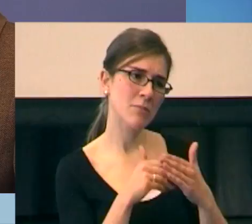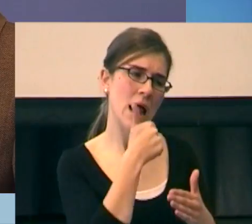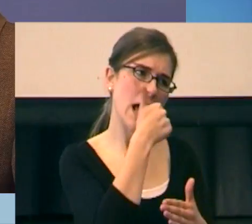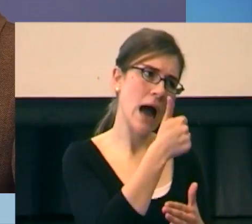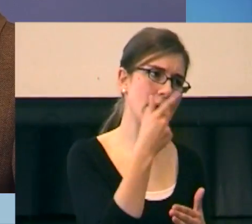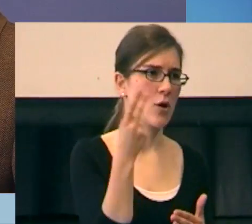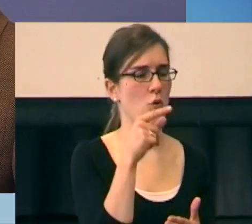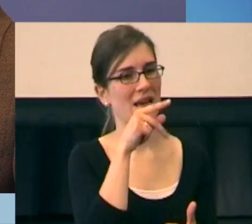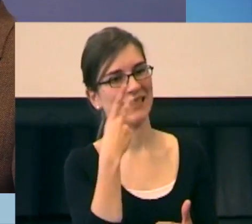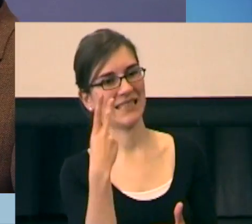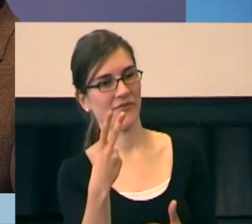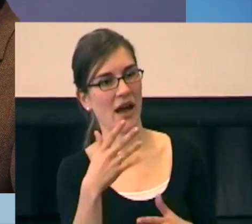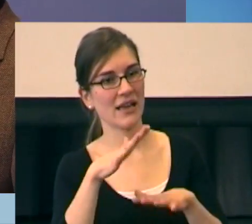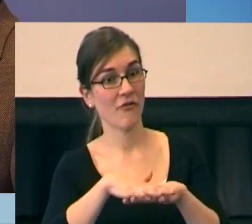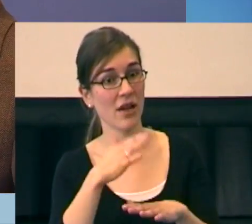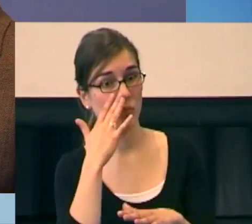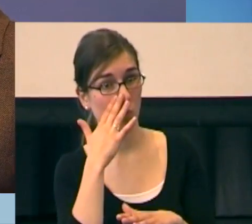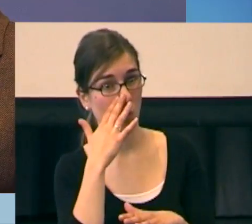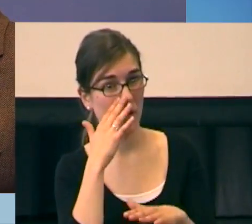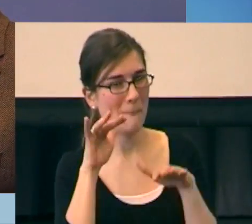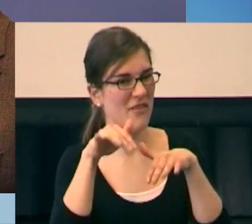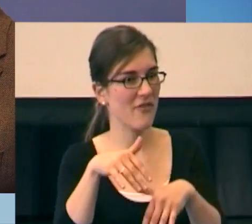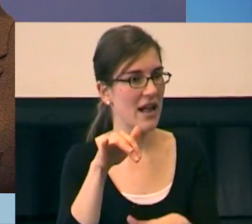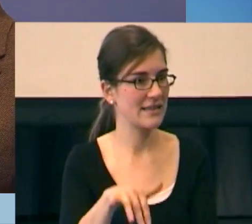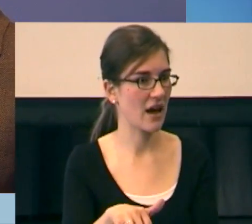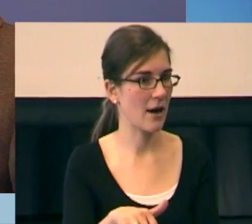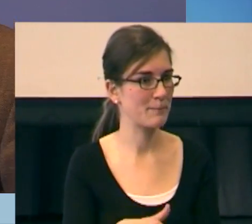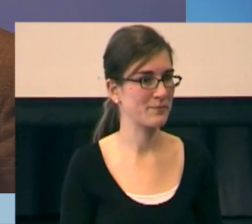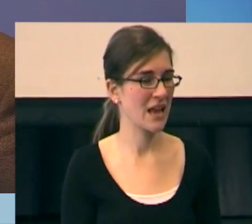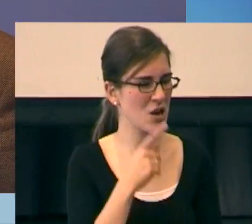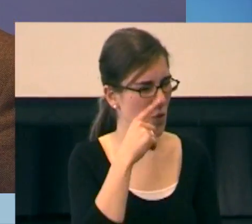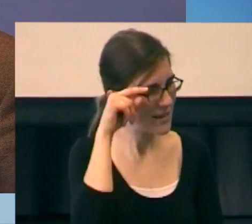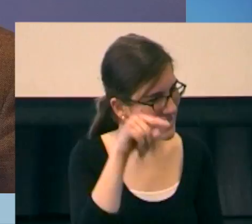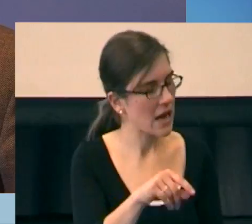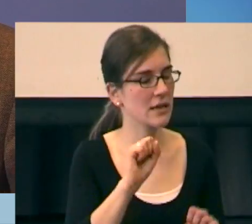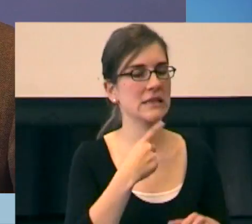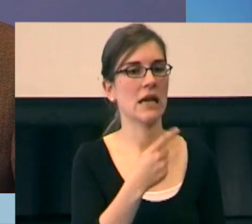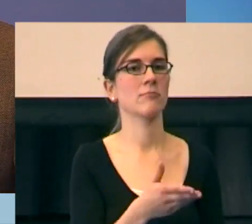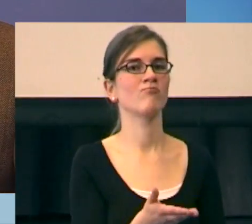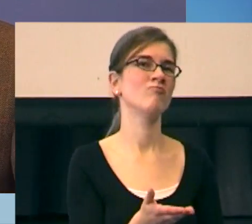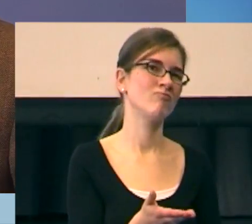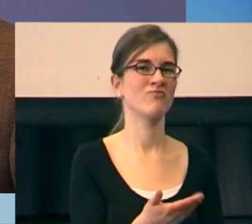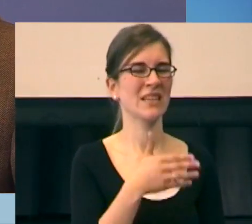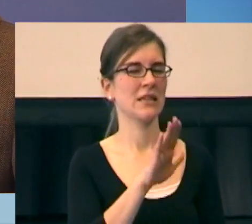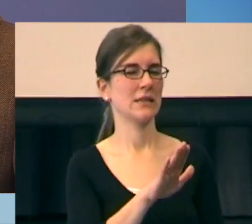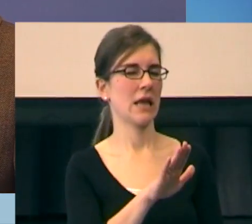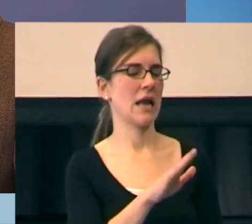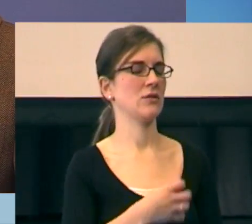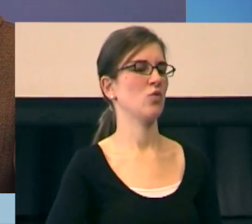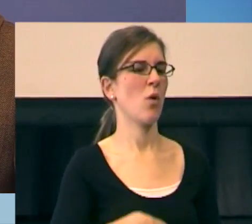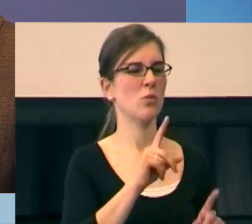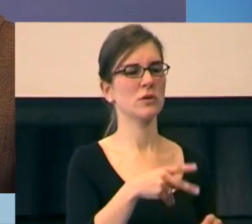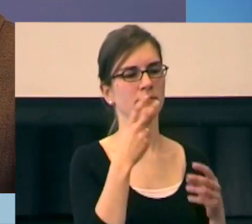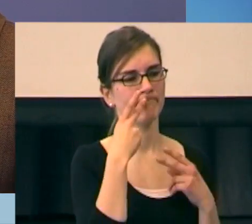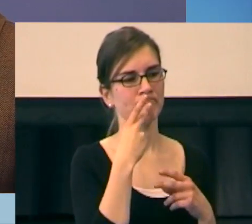Gewebsproben befallen haben und nicht mehr als 50 Prozent pro Stand sind. Nur bei denen darf ich sagen, deinen Tumor beobachte ich jetzt,